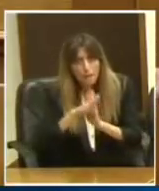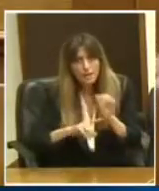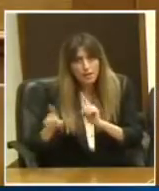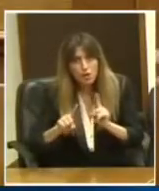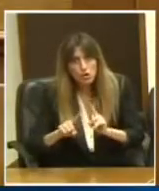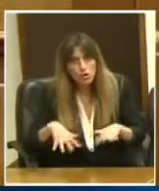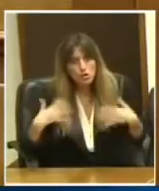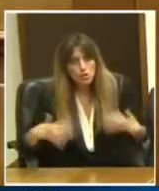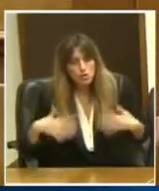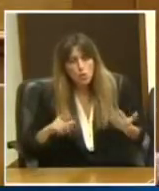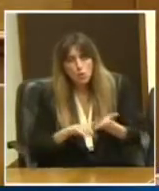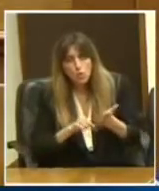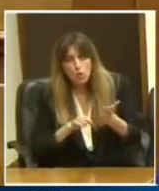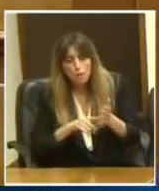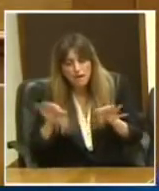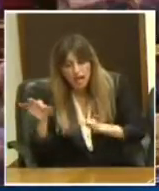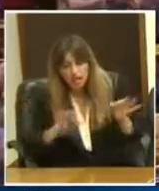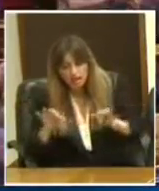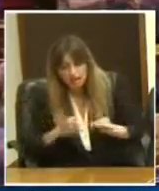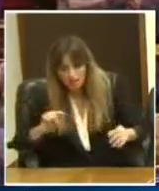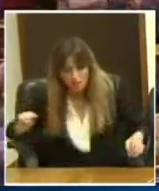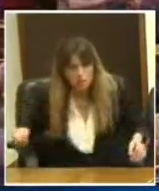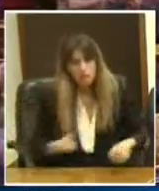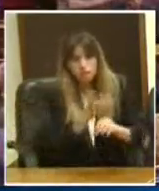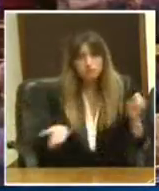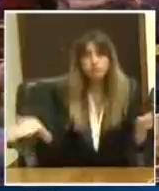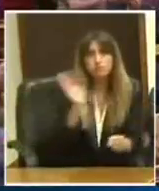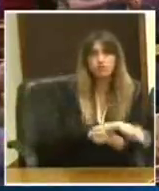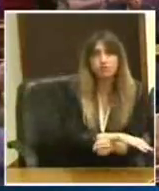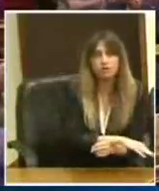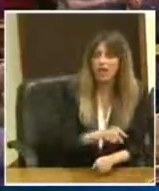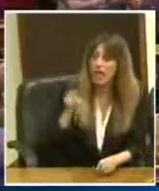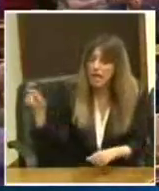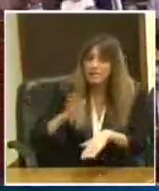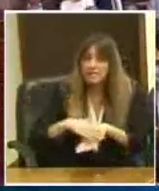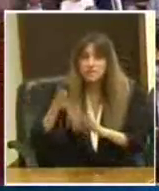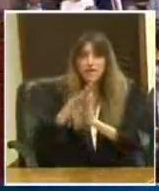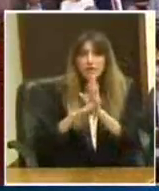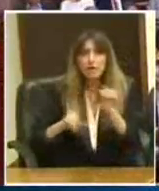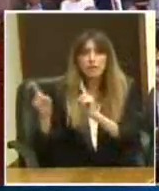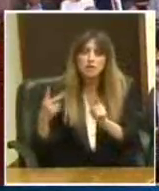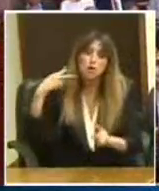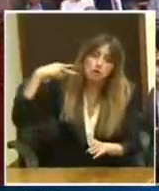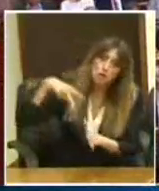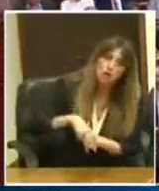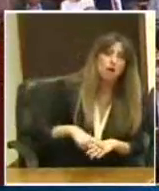φέρνοντάς την σε θέση κρεοκοπίας και την οδηγήσατε για 8 ολόκληρα χρόνια.